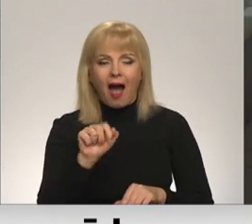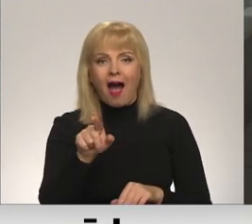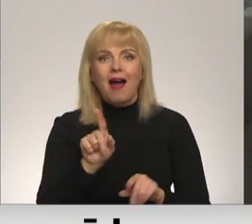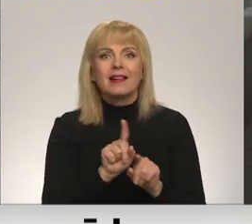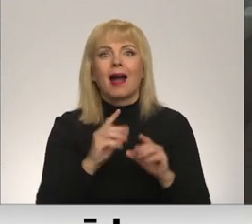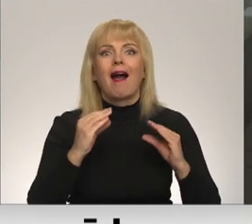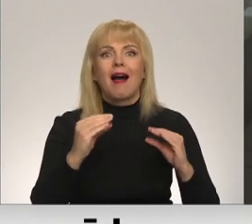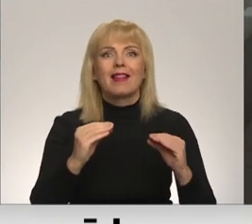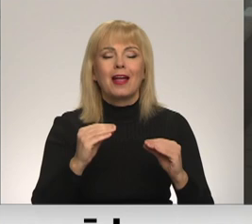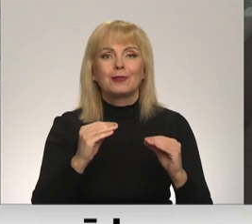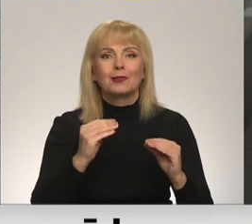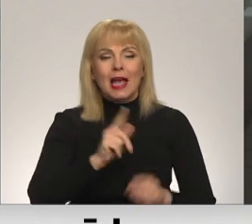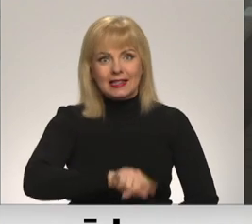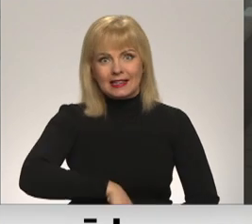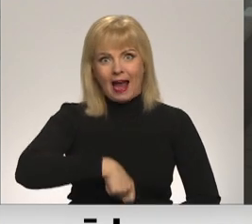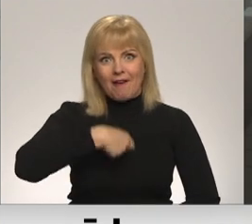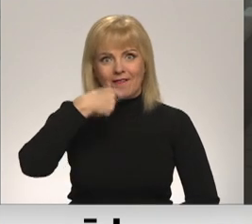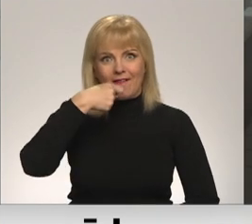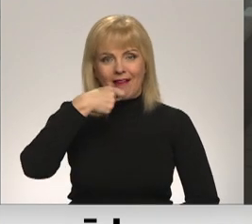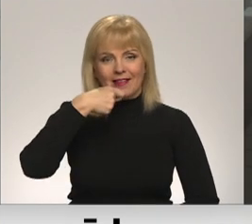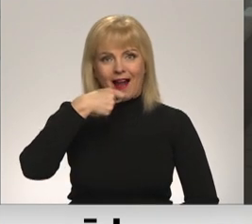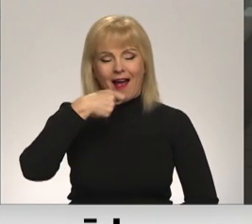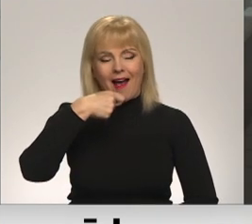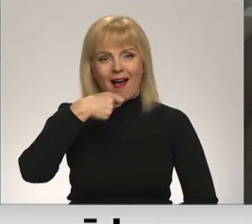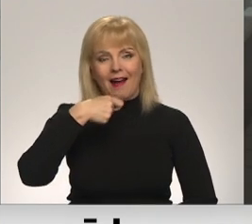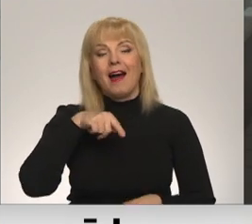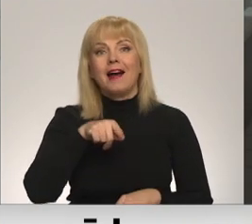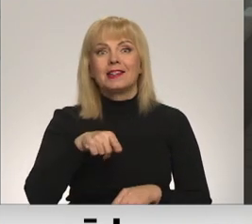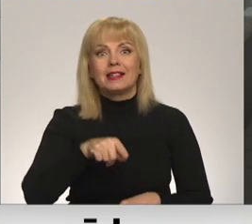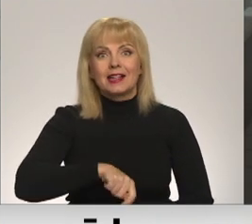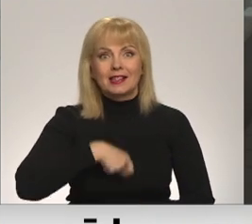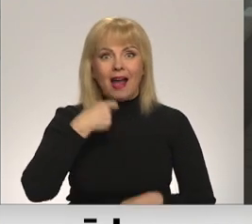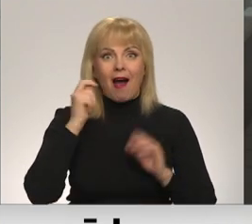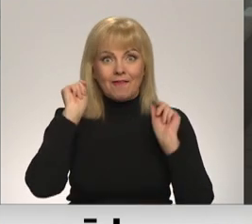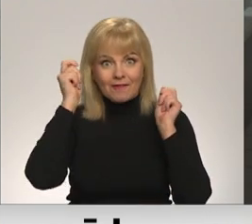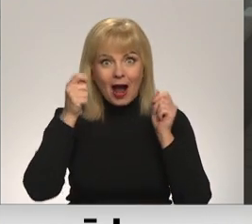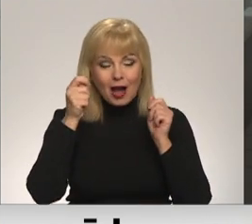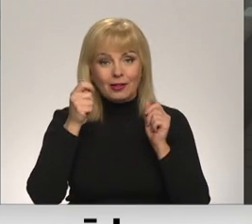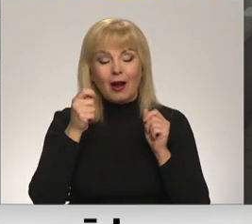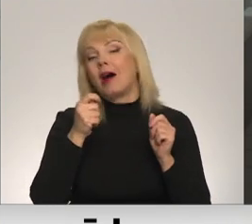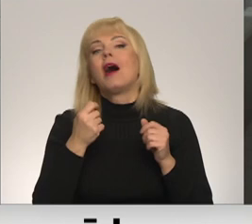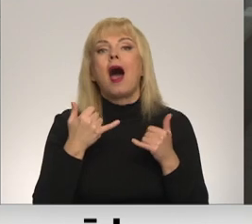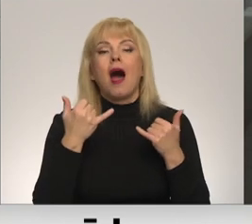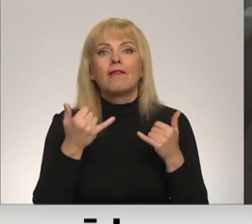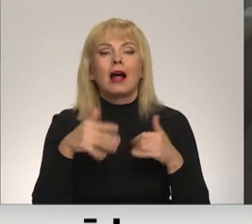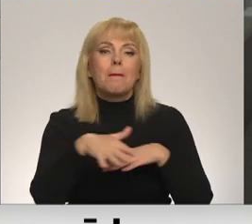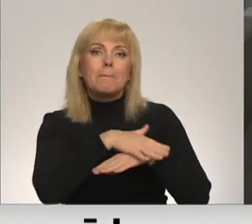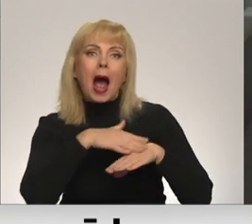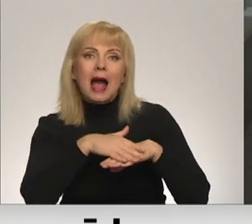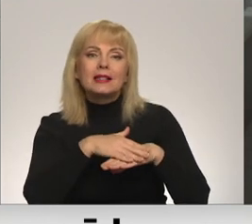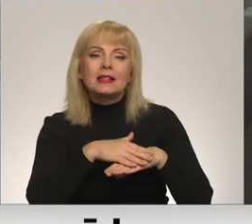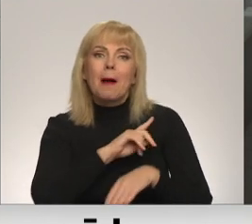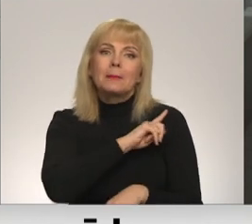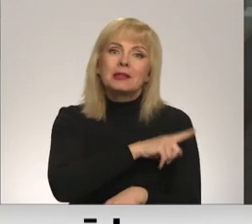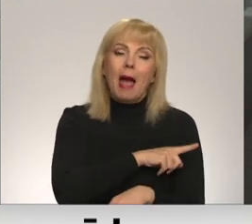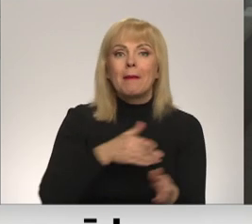ledus skafandrā tērpta. Un šis te skafandrs tātad ir apveltīts ar maģiskām spējām, kas palīdz